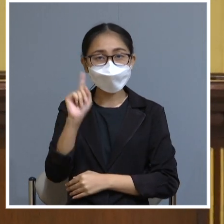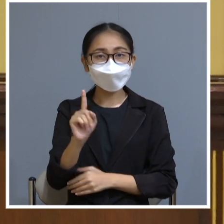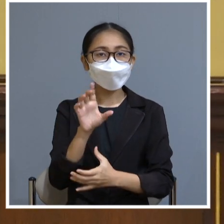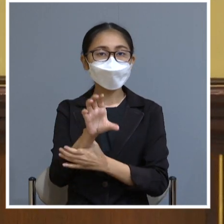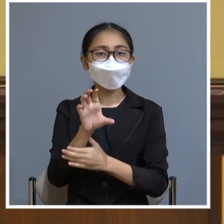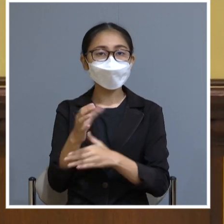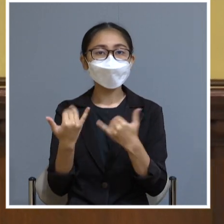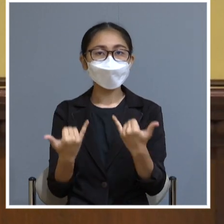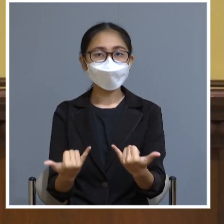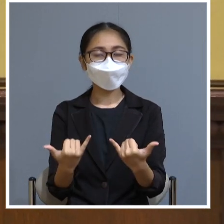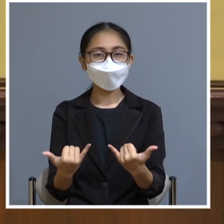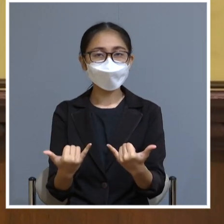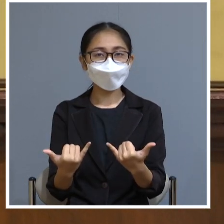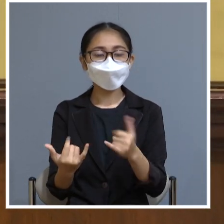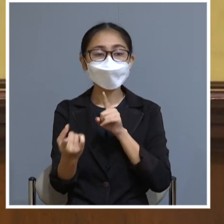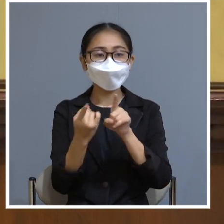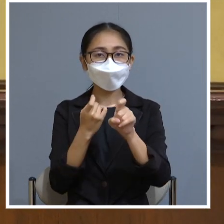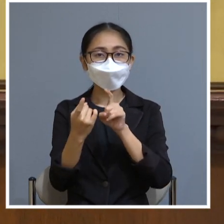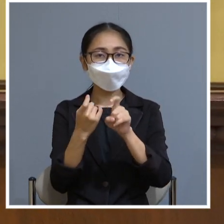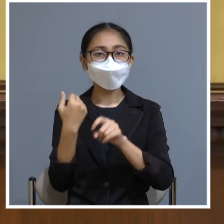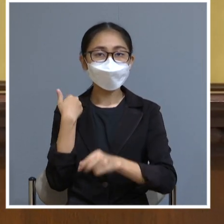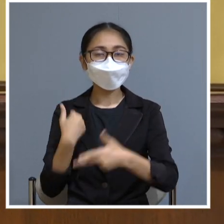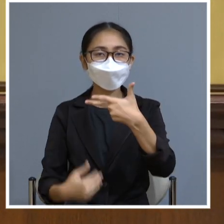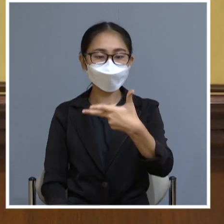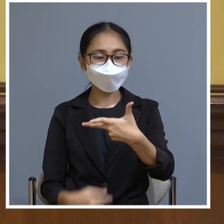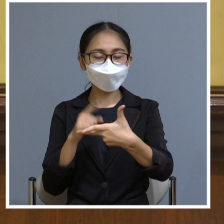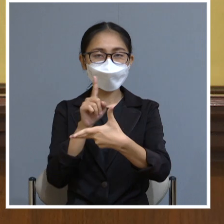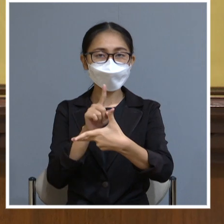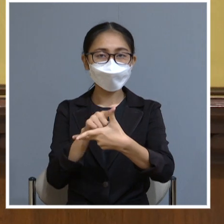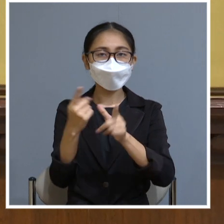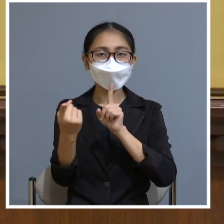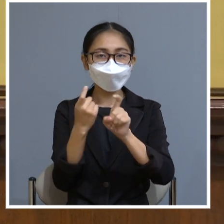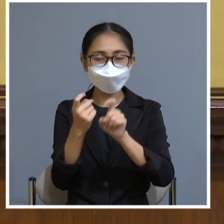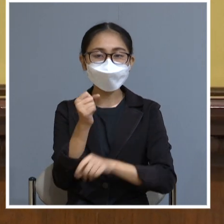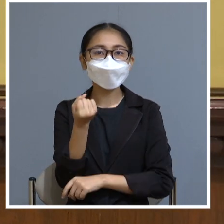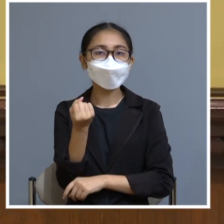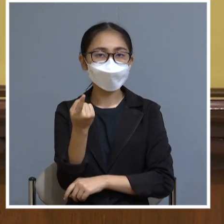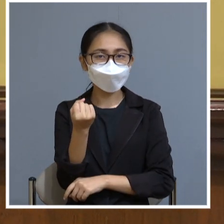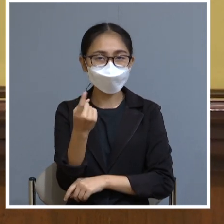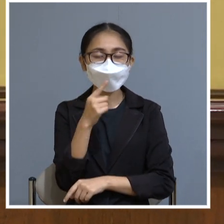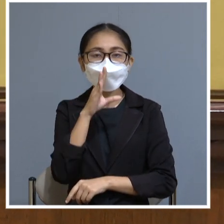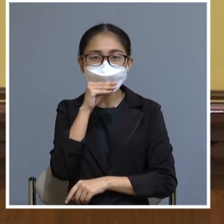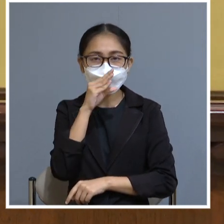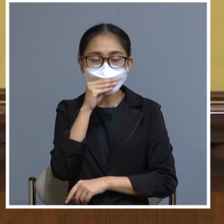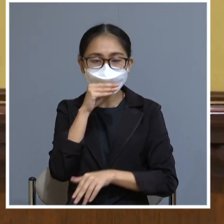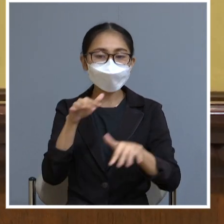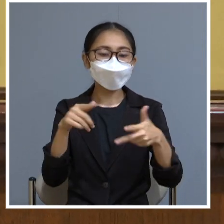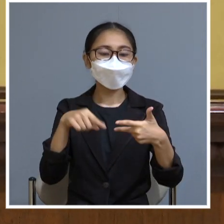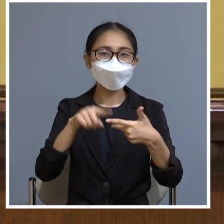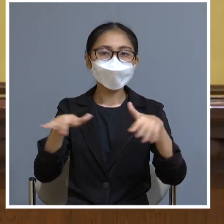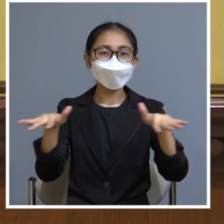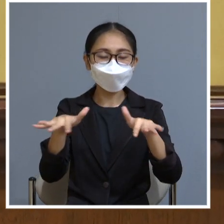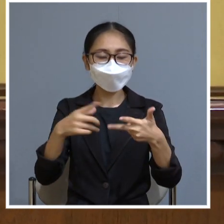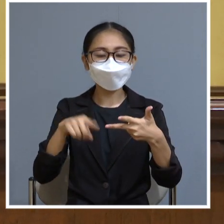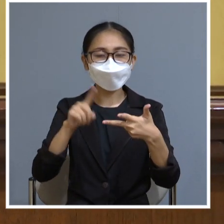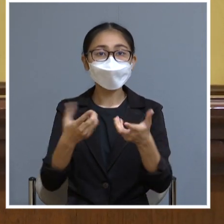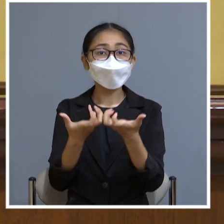energy